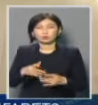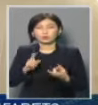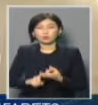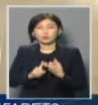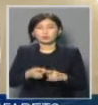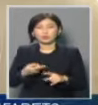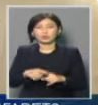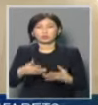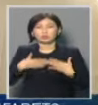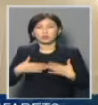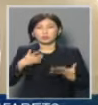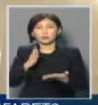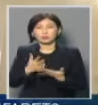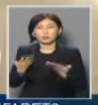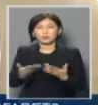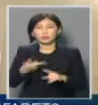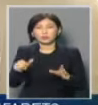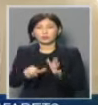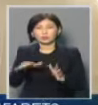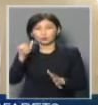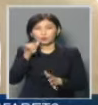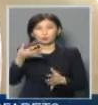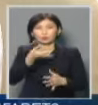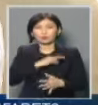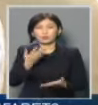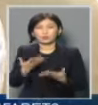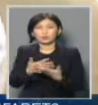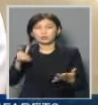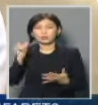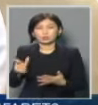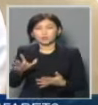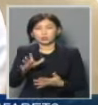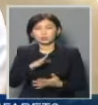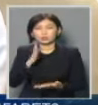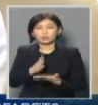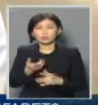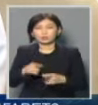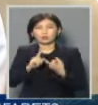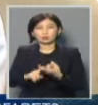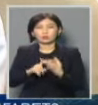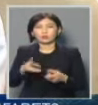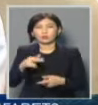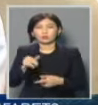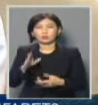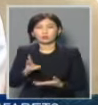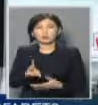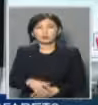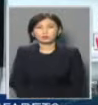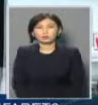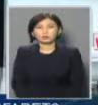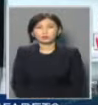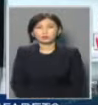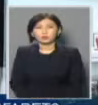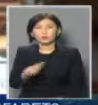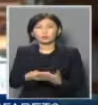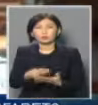препятствия процессу дыхания. Если электронной сигаретой пользуется несколько человек, то есть риск заражения гепатитом.